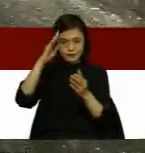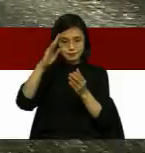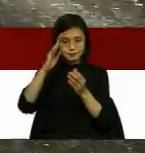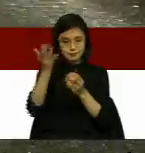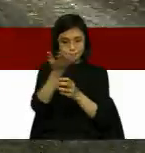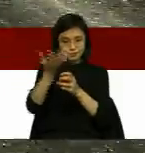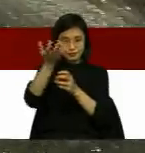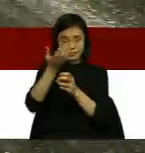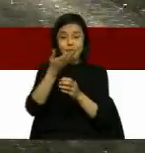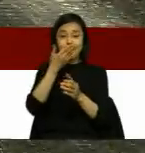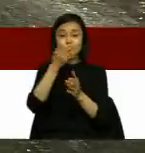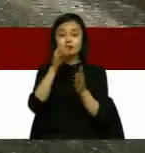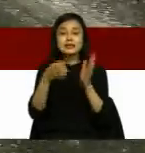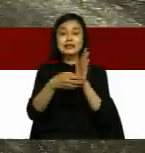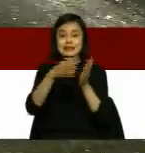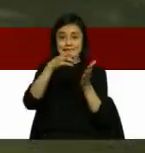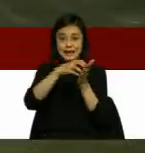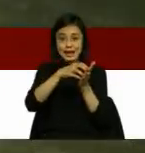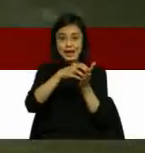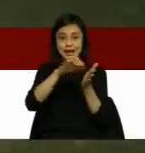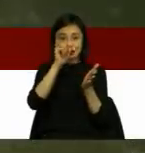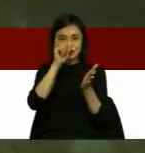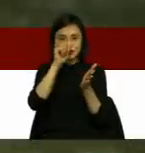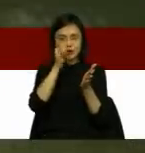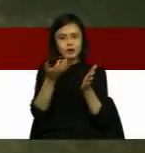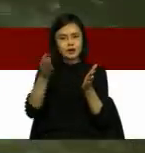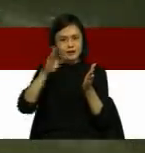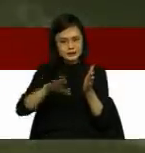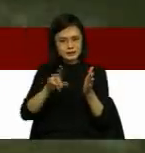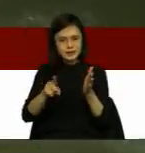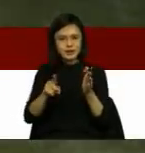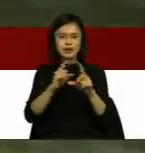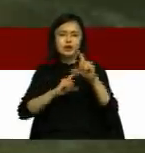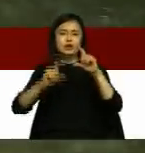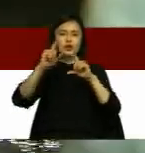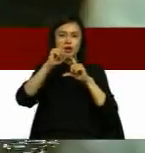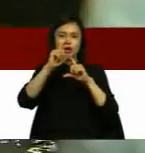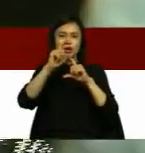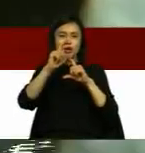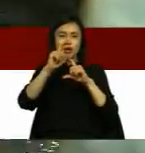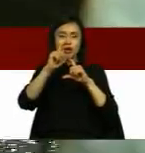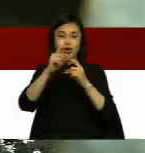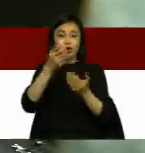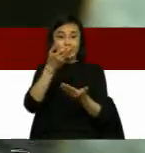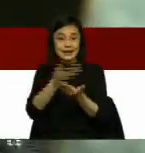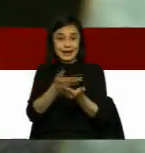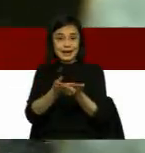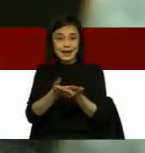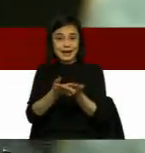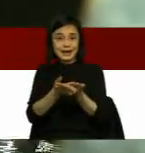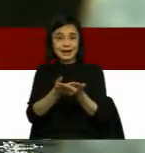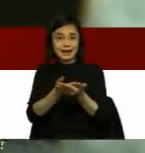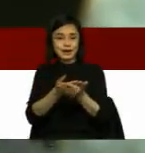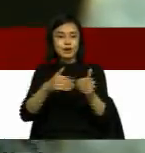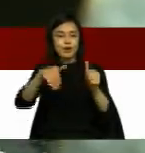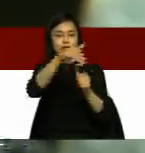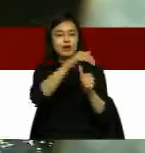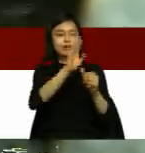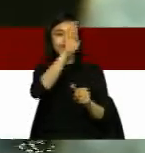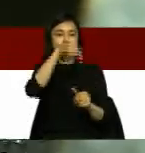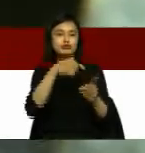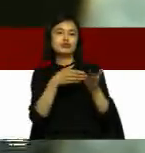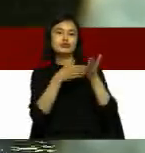할당받았으나 LCD 폐수 종말 처리 시설이 증설됨에 따라 지난 3월 배출권 추가 할당을 환경부에